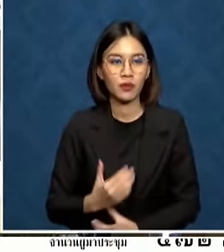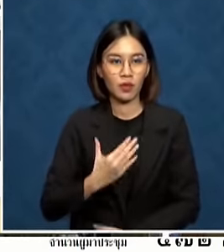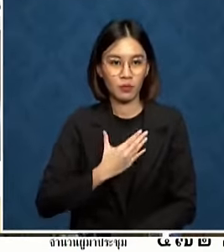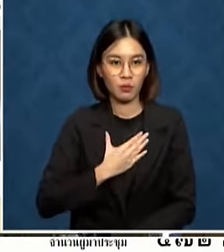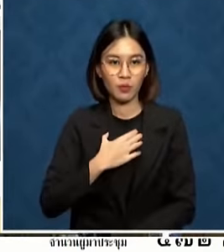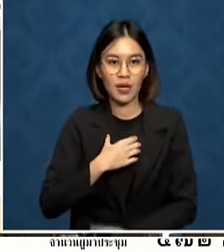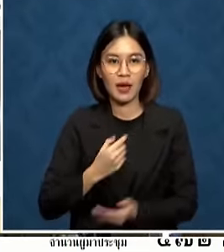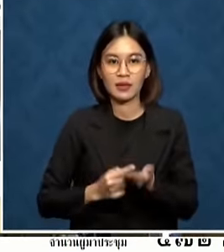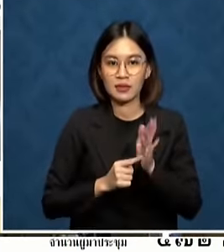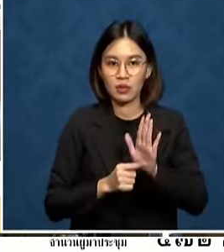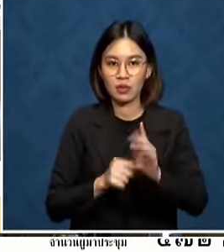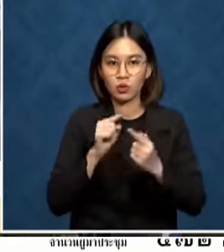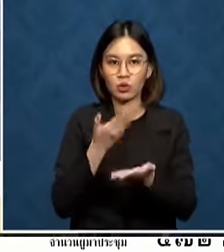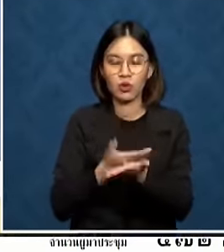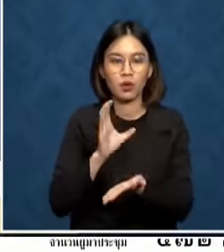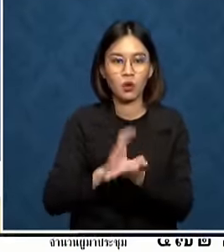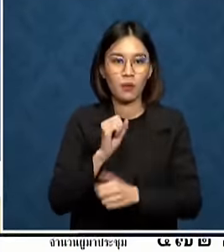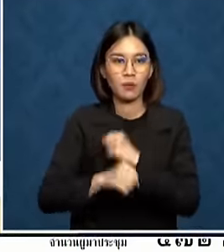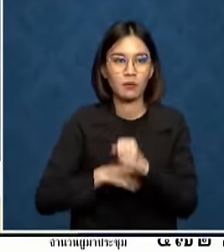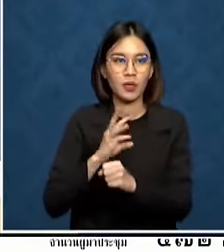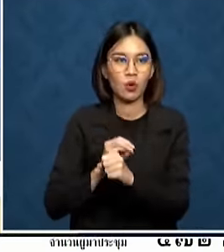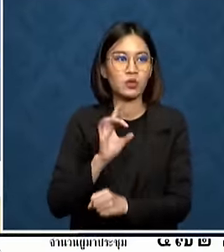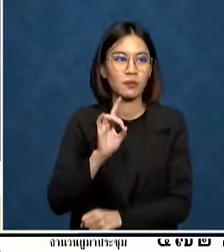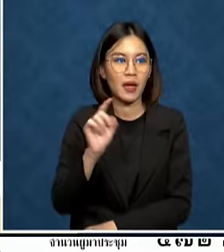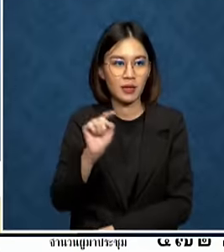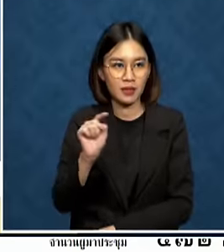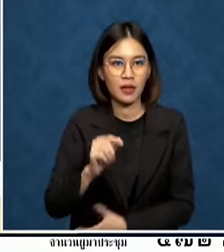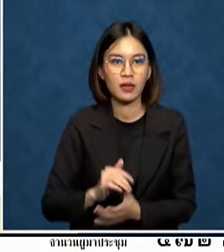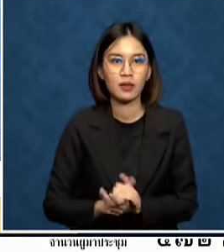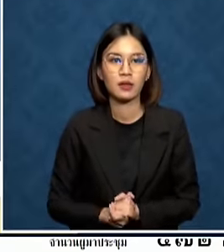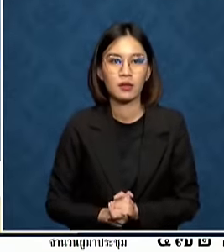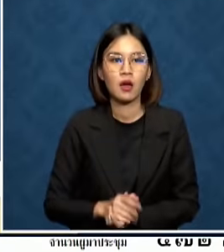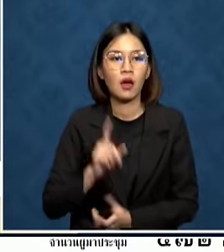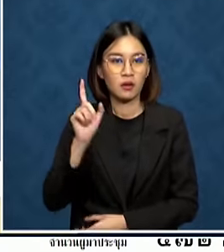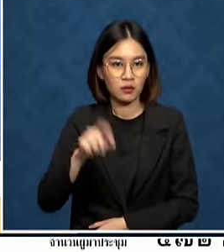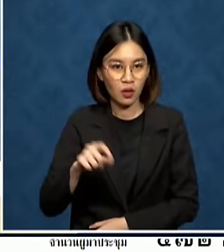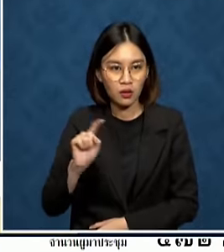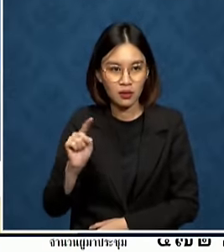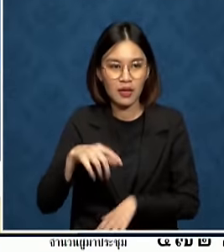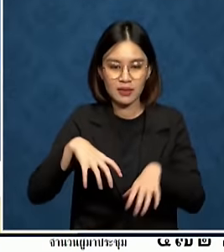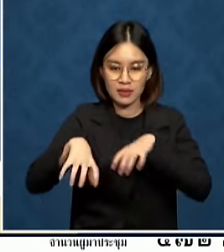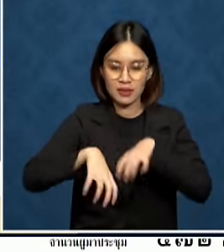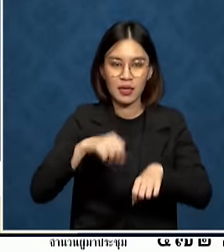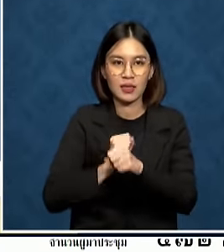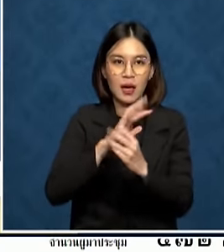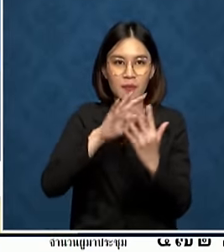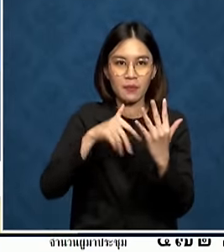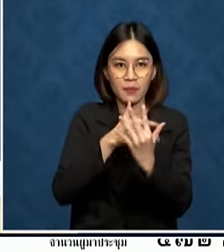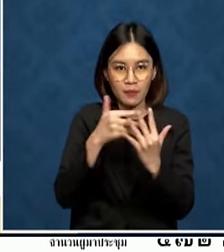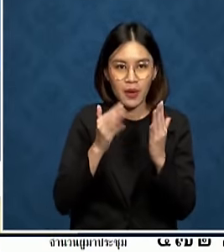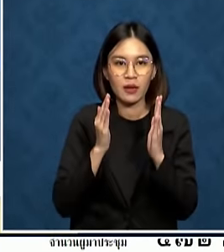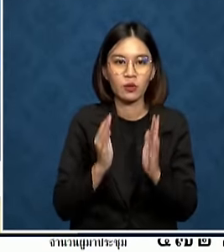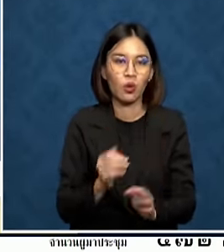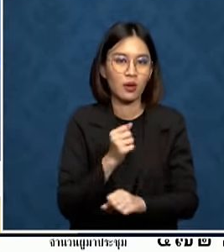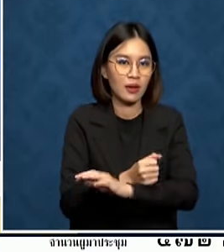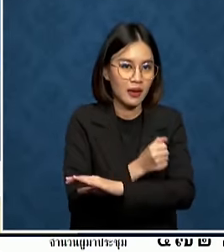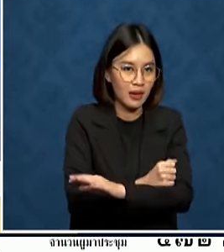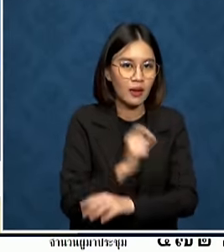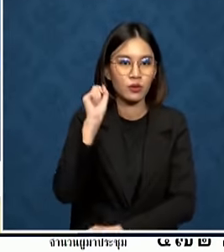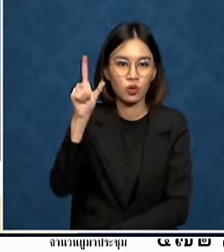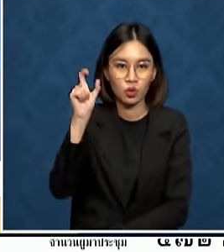อยากเสนอในส่วนของงบ68ในการพัฒนาทักษะแรงงานนะครับเรื่องแรกท่านต้องเร่งจะทำแผนพัฒนากำลังคนเร่งด่วนสำหรับอุตสาหกรรมยาน